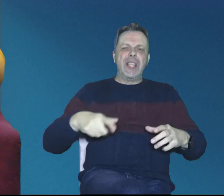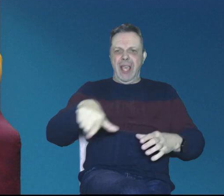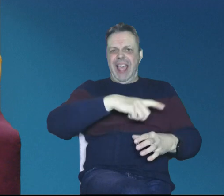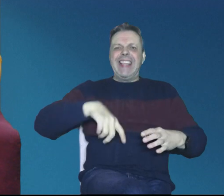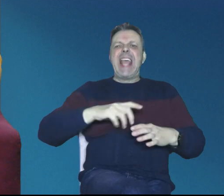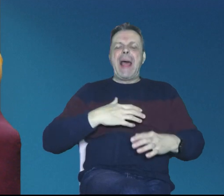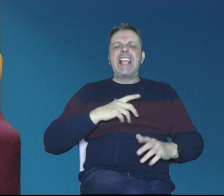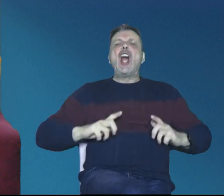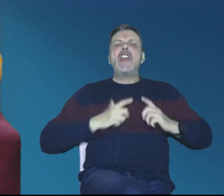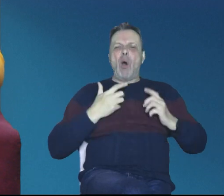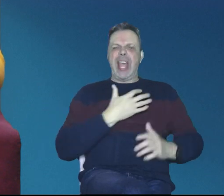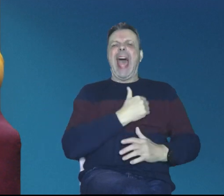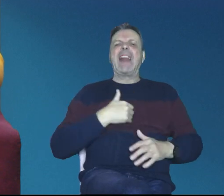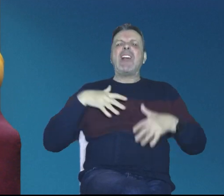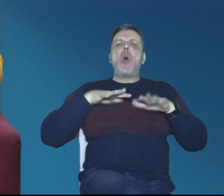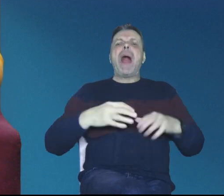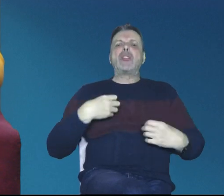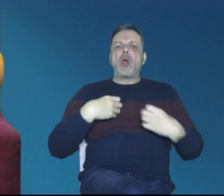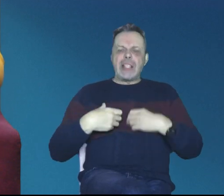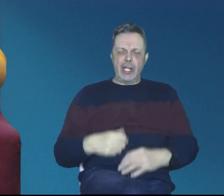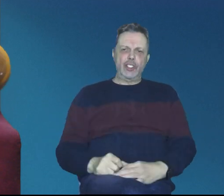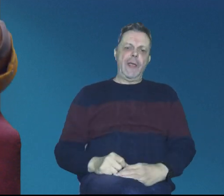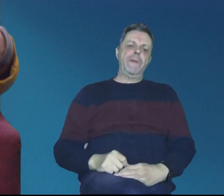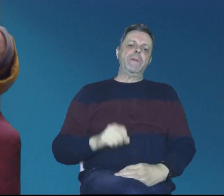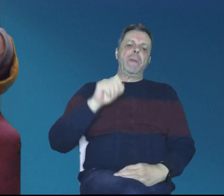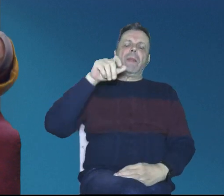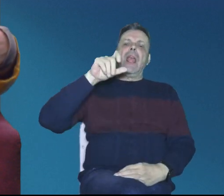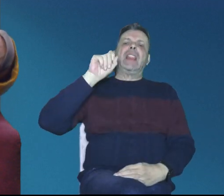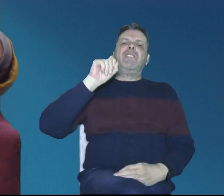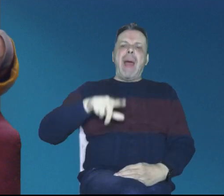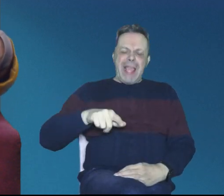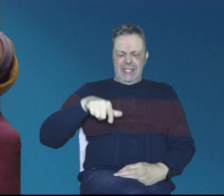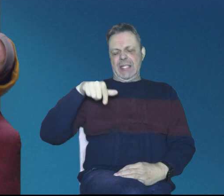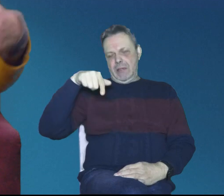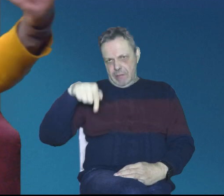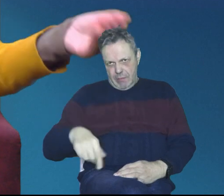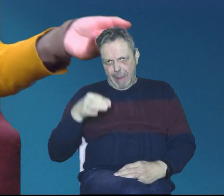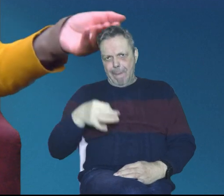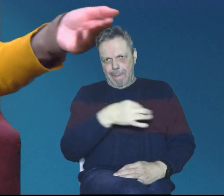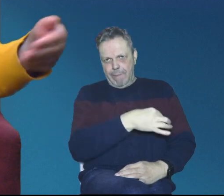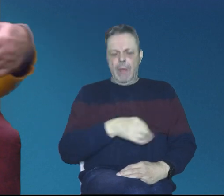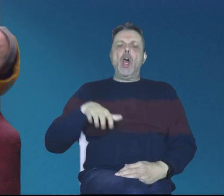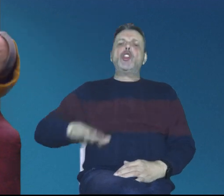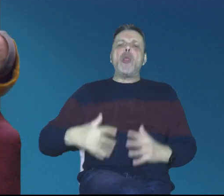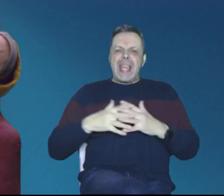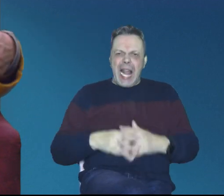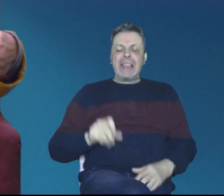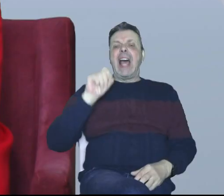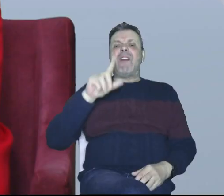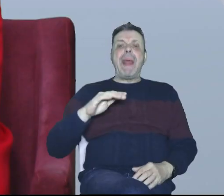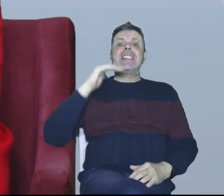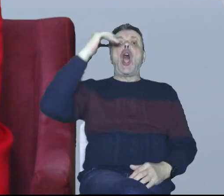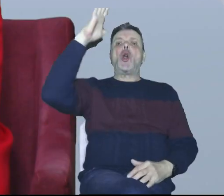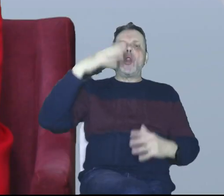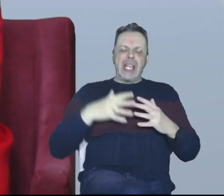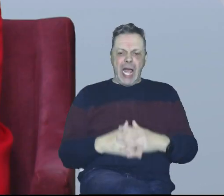od Zdenca života ispred Hrvatskog narodnog kazališta, 12 instanci Donjeg grada i 12 instanci Gornjeg grada, jer